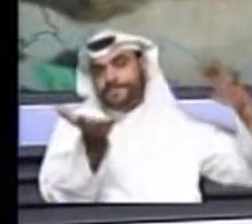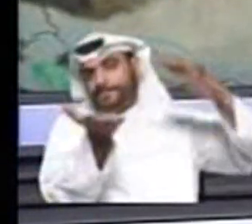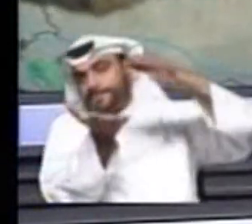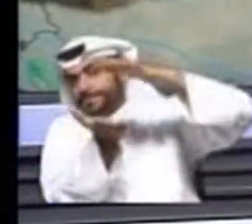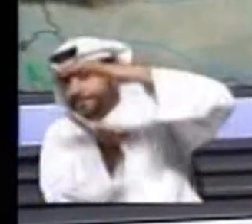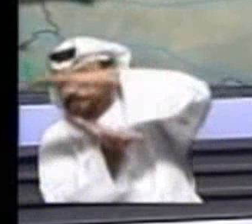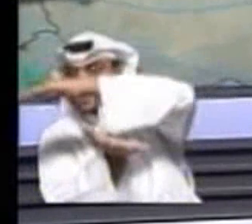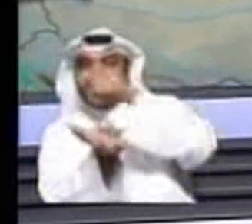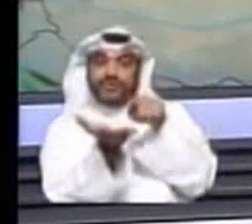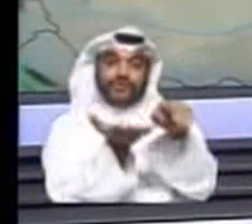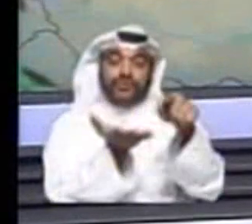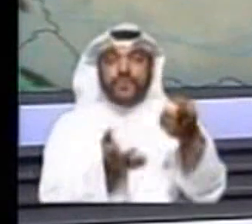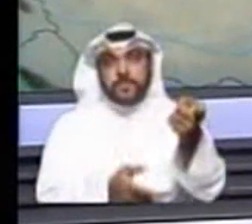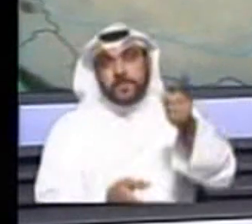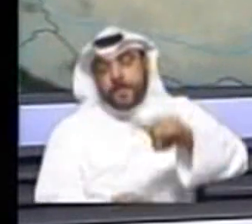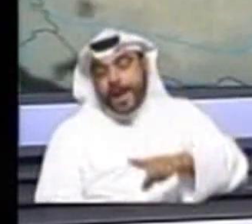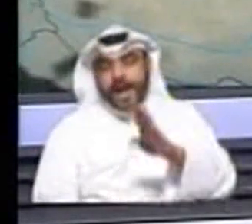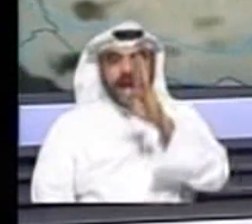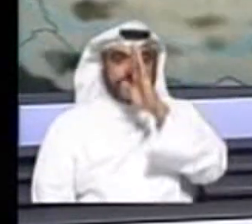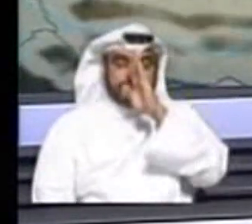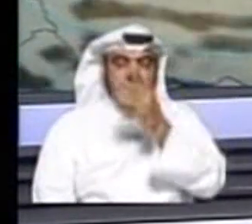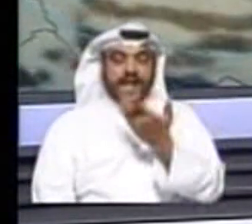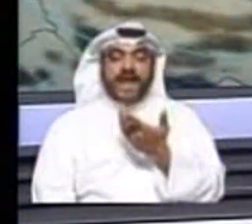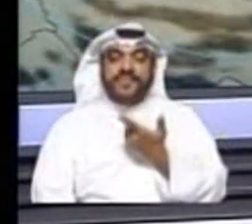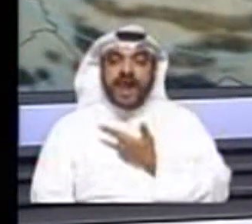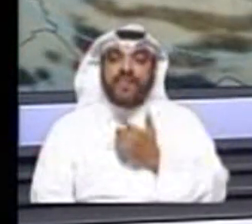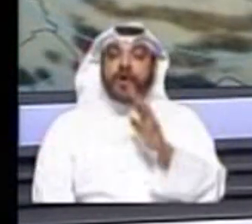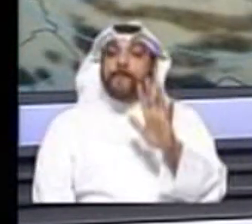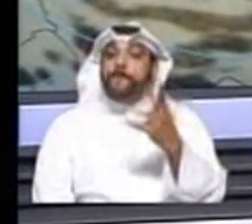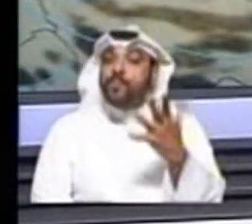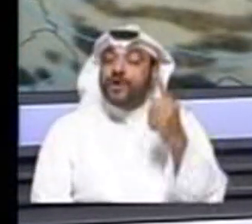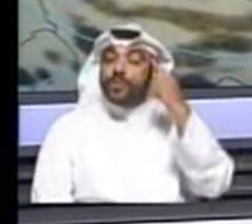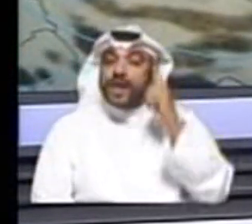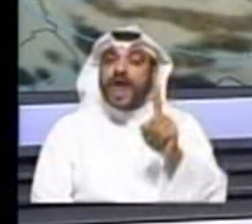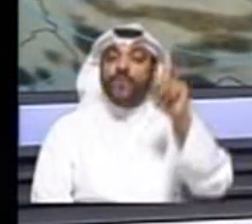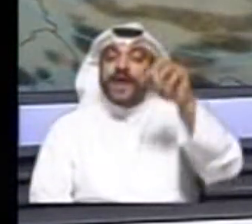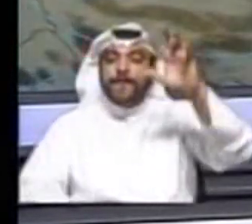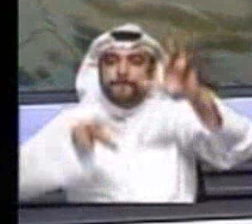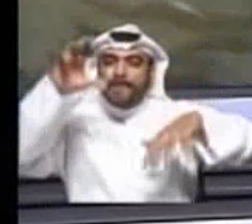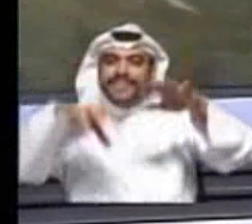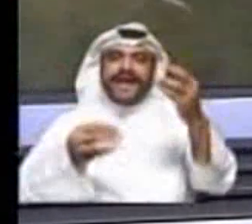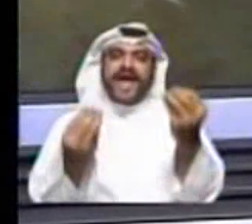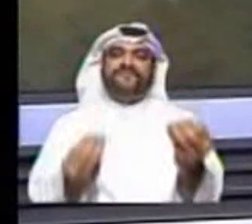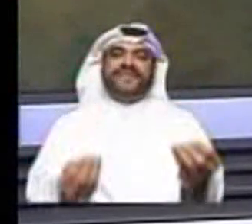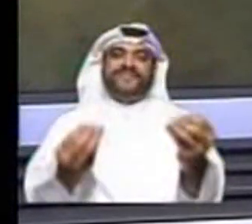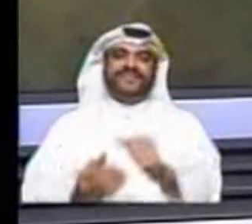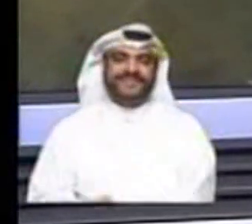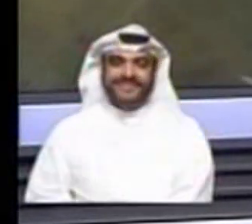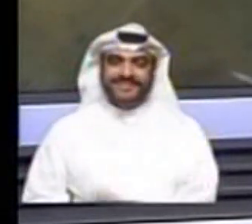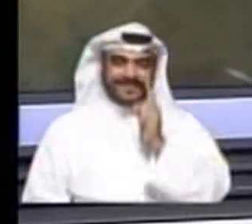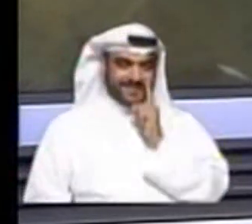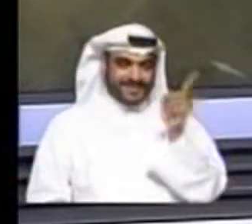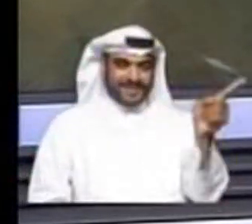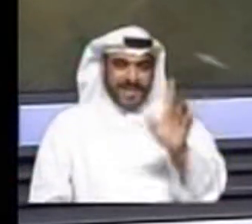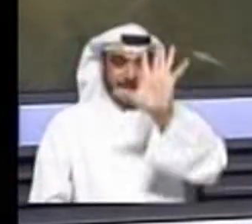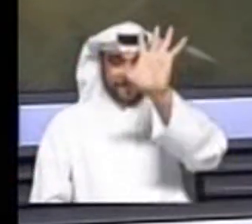خلال الأيام القليلة القادمة، مع فرص لأمطار خفيفة متفرقة وقد تكون رعدية أحيانا على بعض المناطق. الأجواء المتوقعة في منتصف هذه